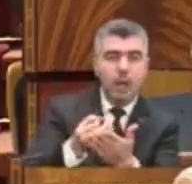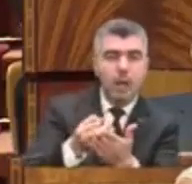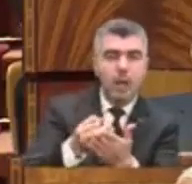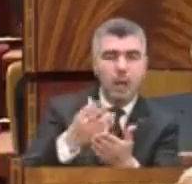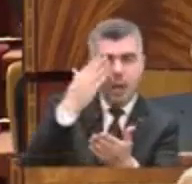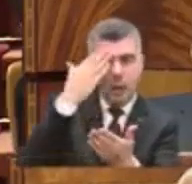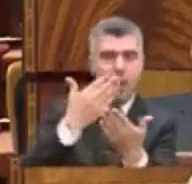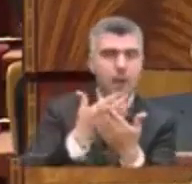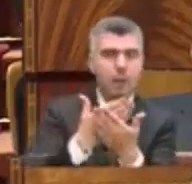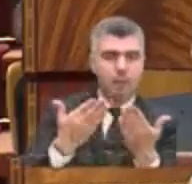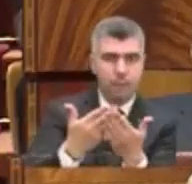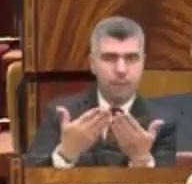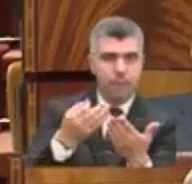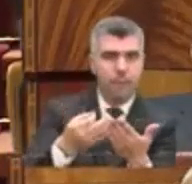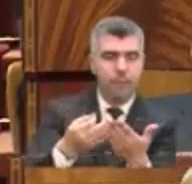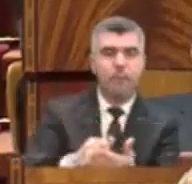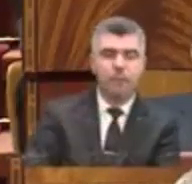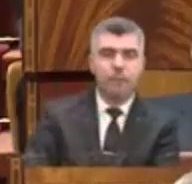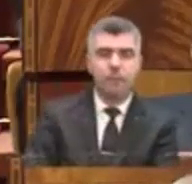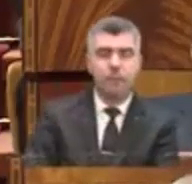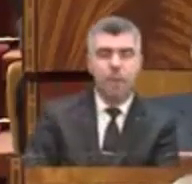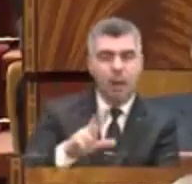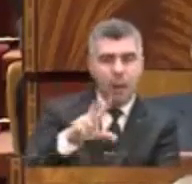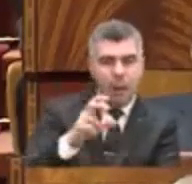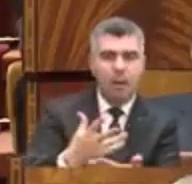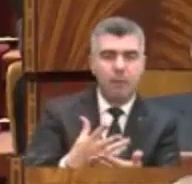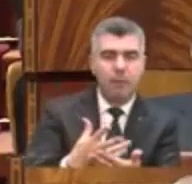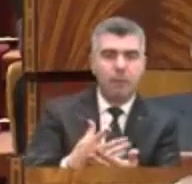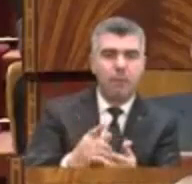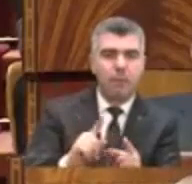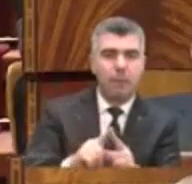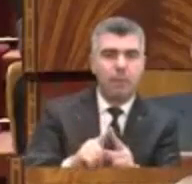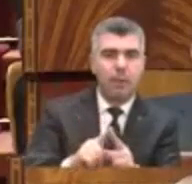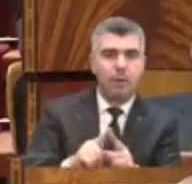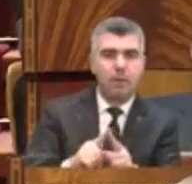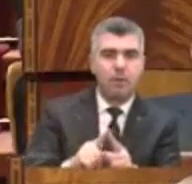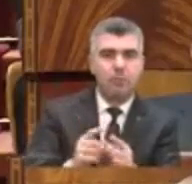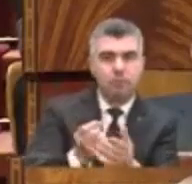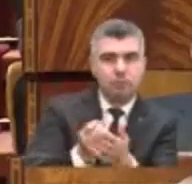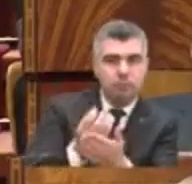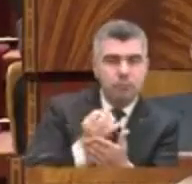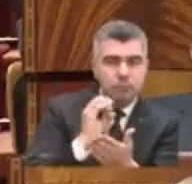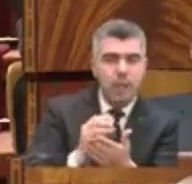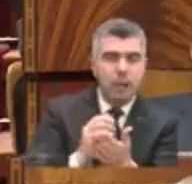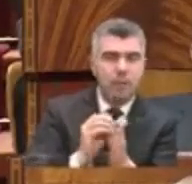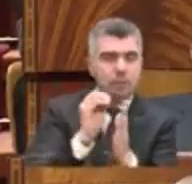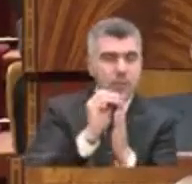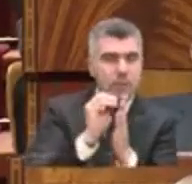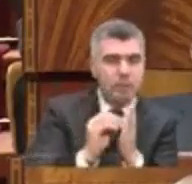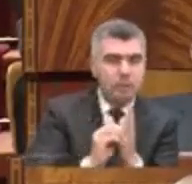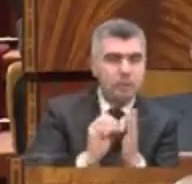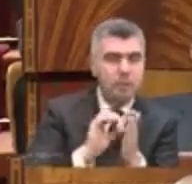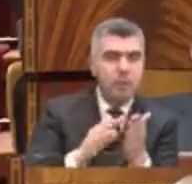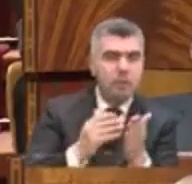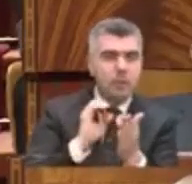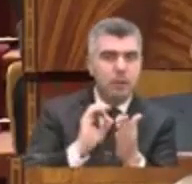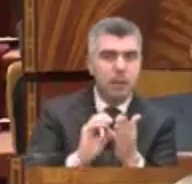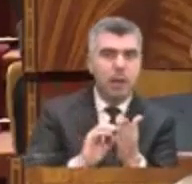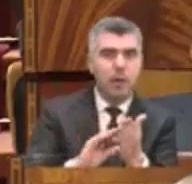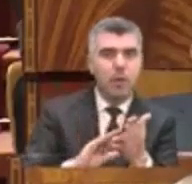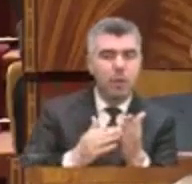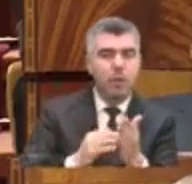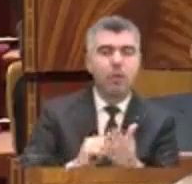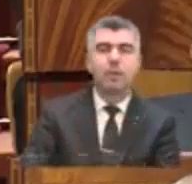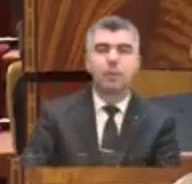الاساسيه من طبعا مهارات تقنيه من كفايات علميه وايضا الكفاءات الناعمه كما